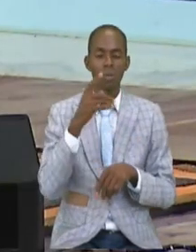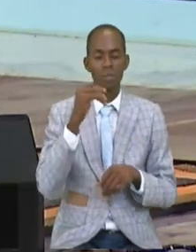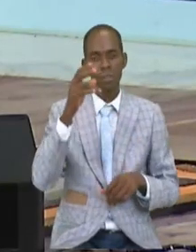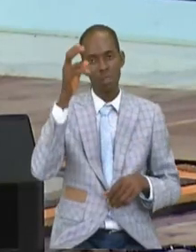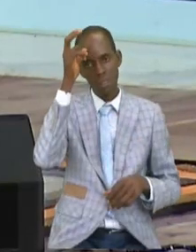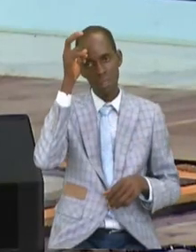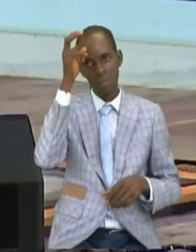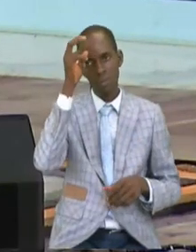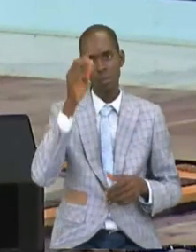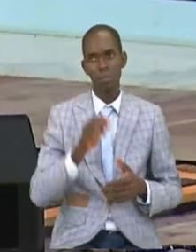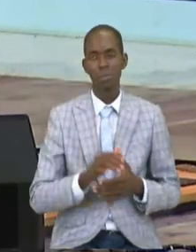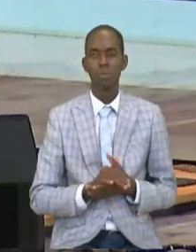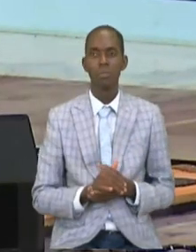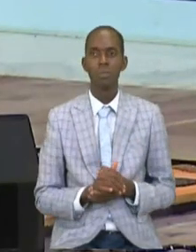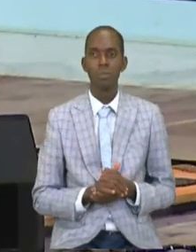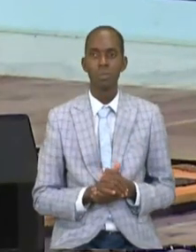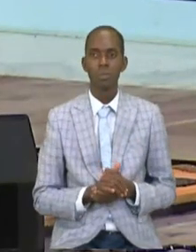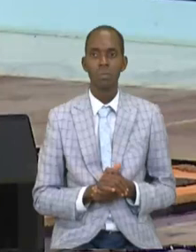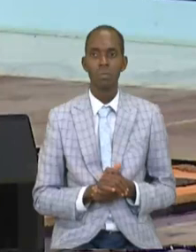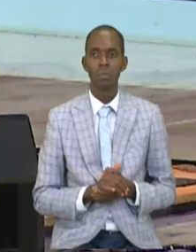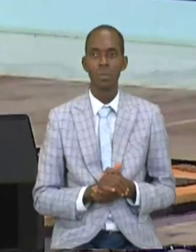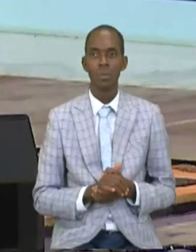c'est l'œuvre du diable.